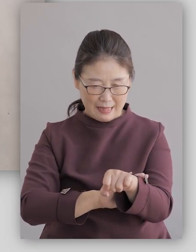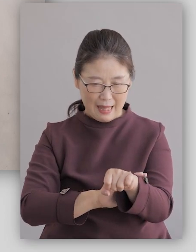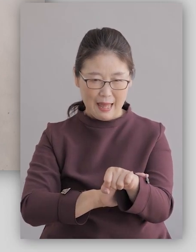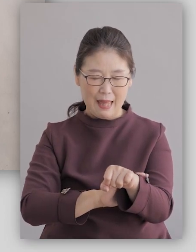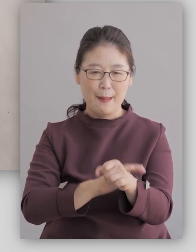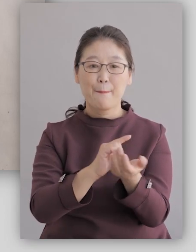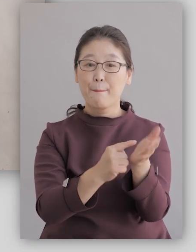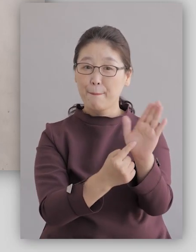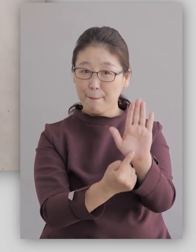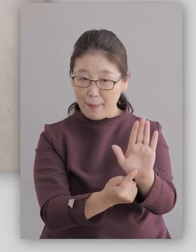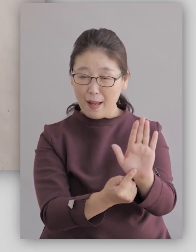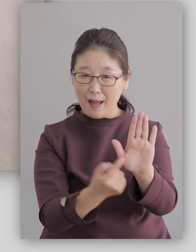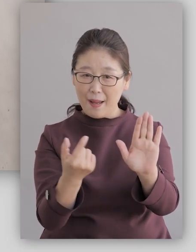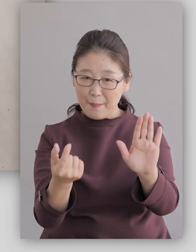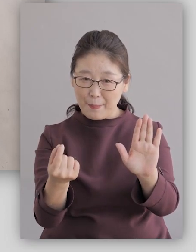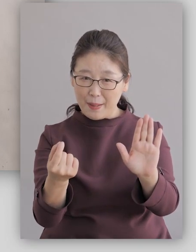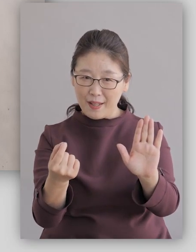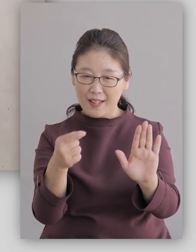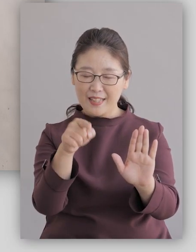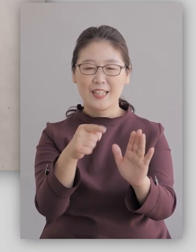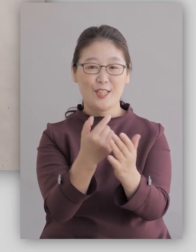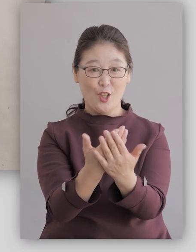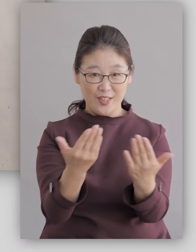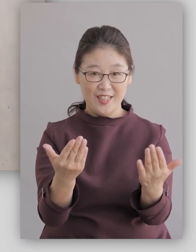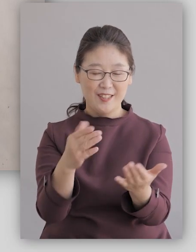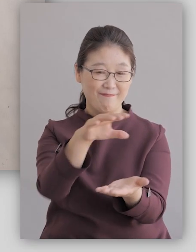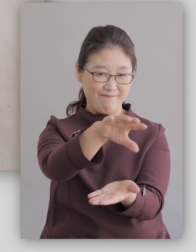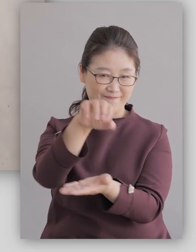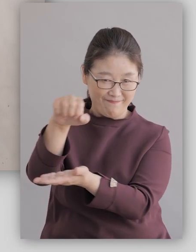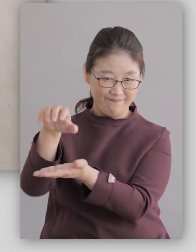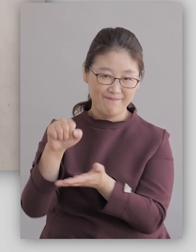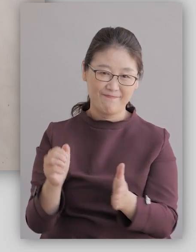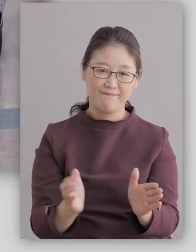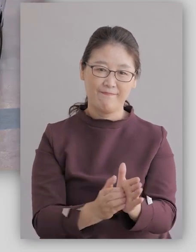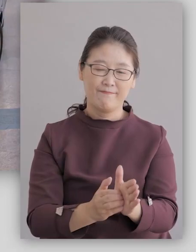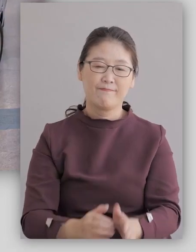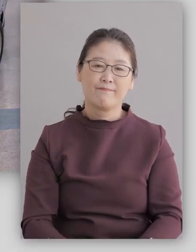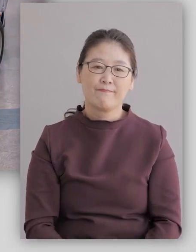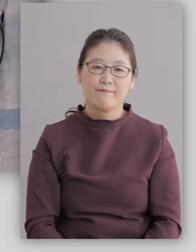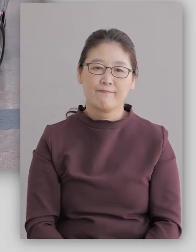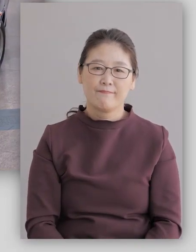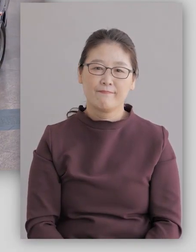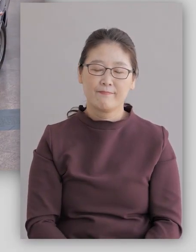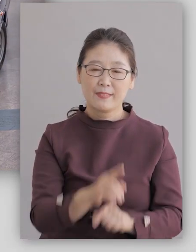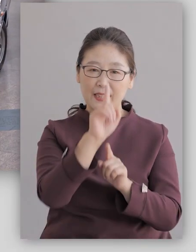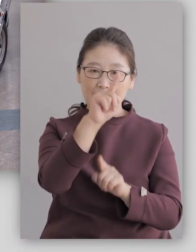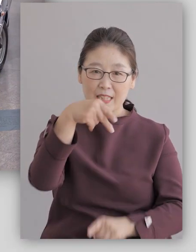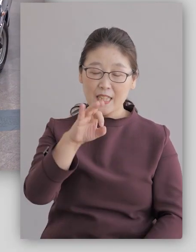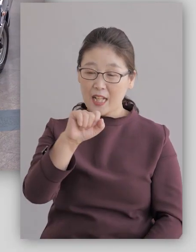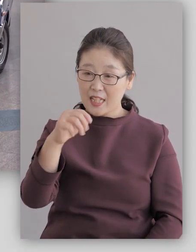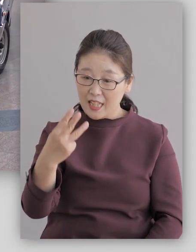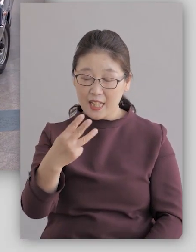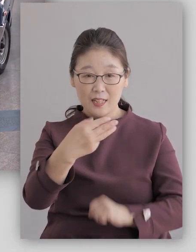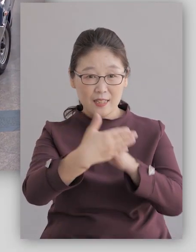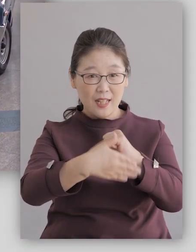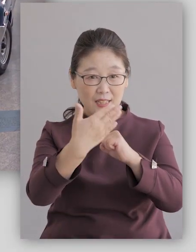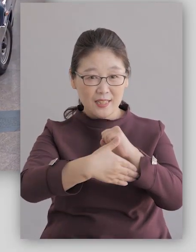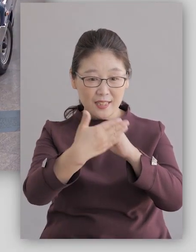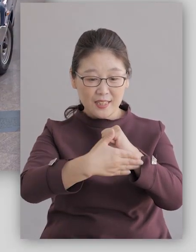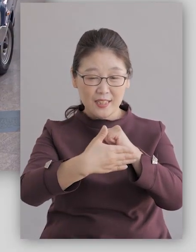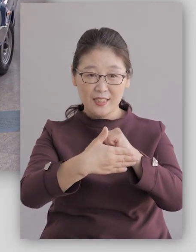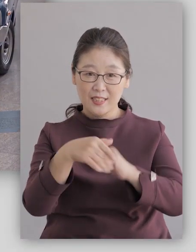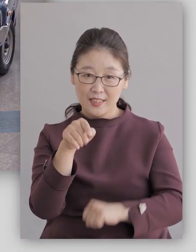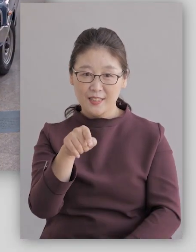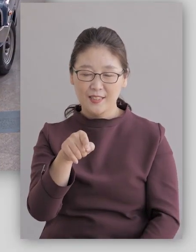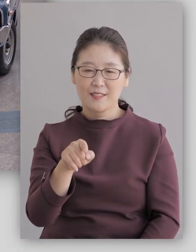있는 오브제이기 때문에 이번 전시에 참여하게 됐습니다. 이상일 작가님의 사진 작업에 대해서 좀